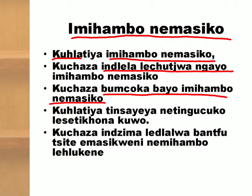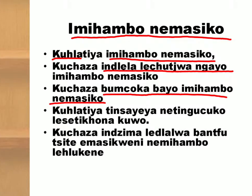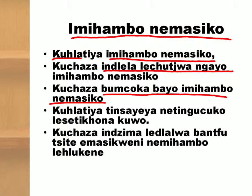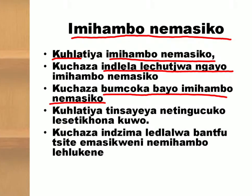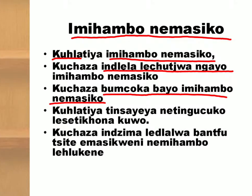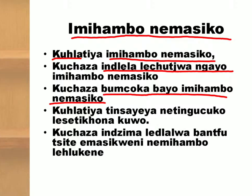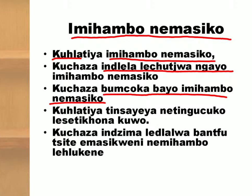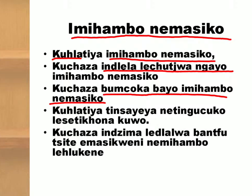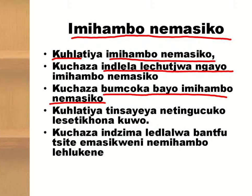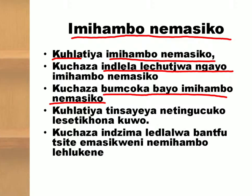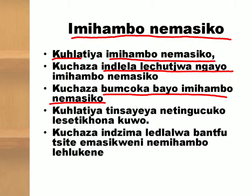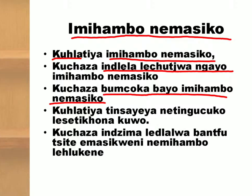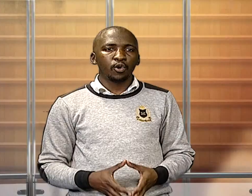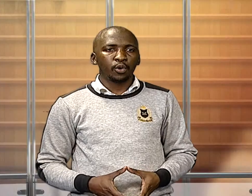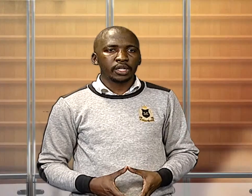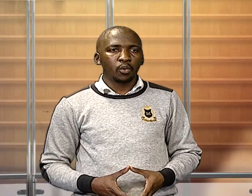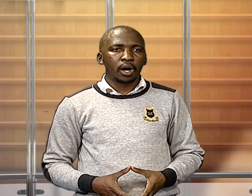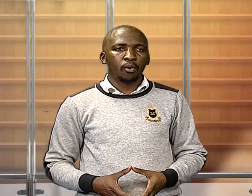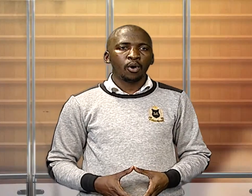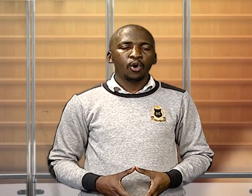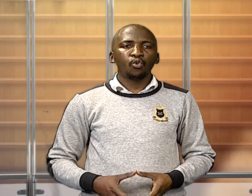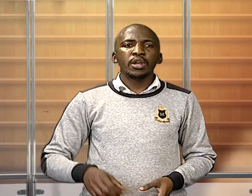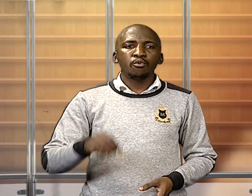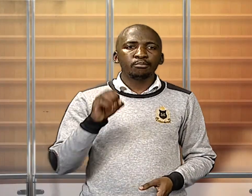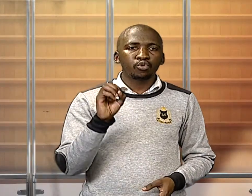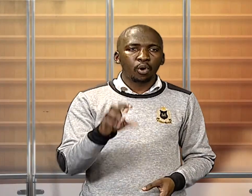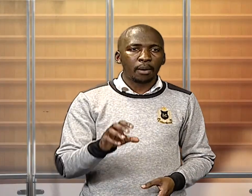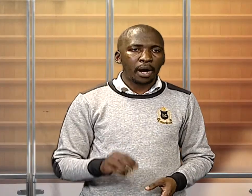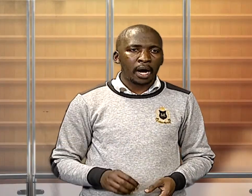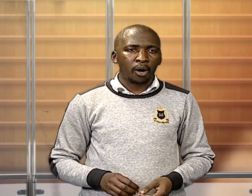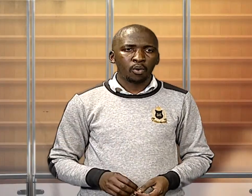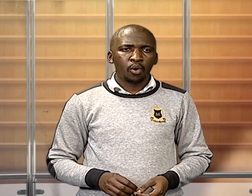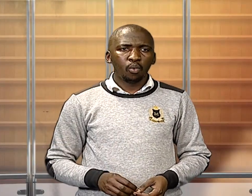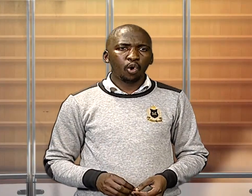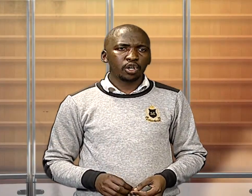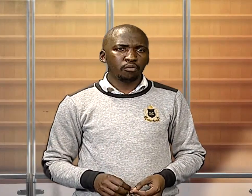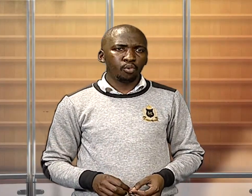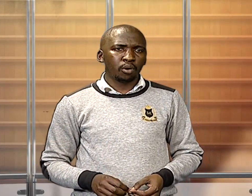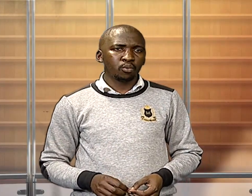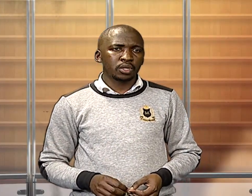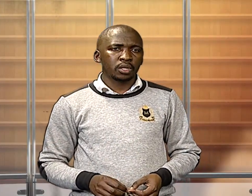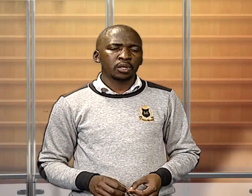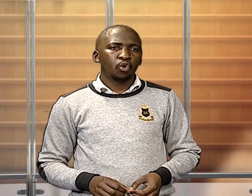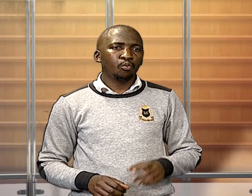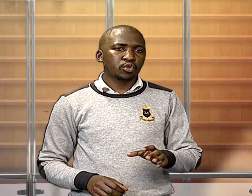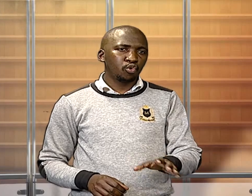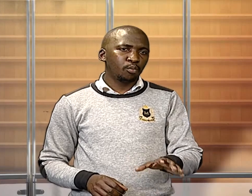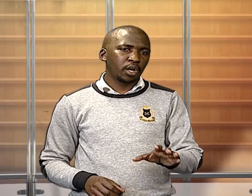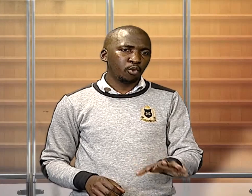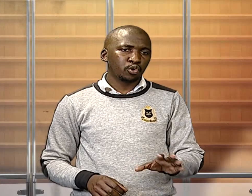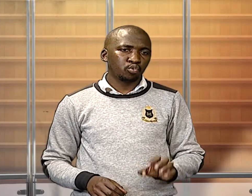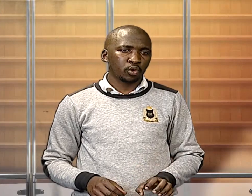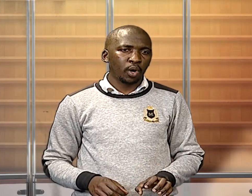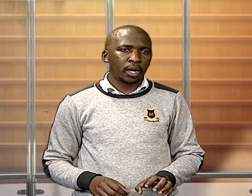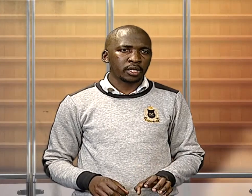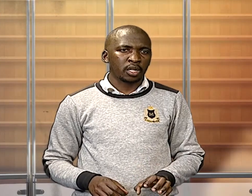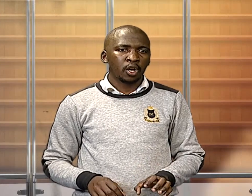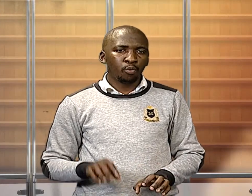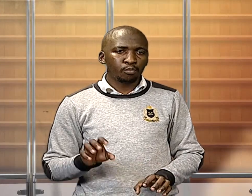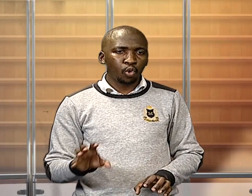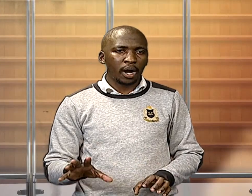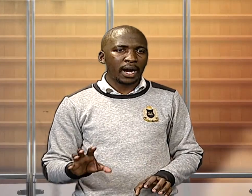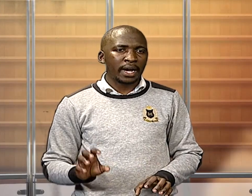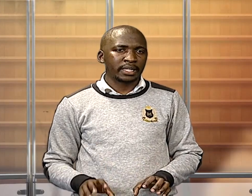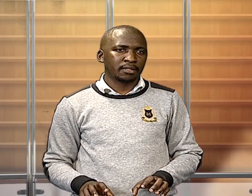ngani kufanele ukuchaze ngoba konke lokwentiwako kunebumcoka bakho ukhona ukubuka ukuthi uma sikhuluma ngemkhosi wencwala